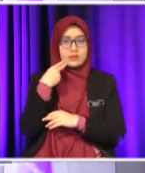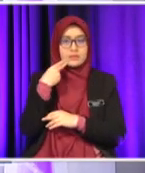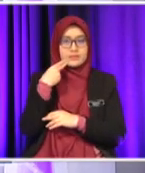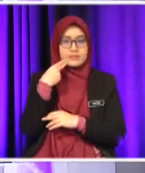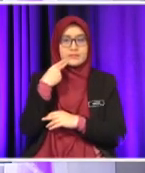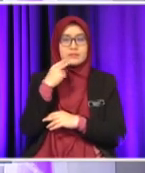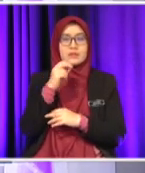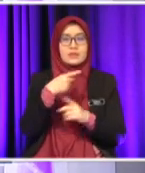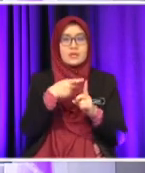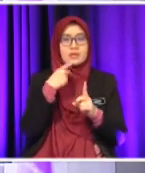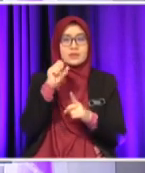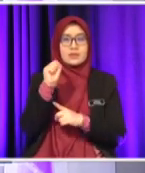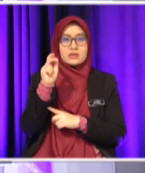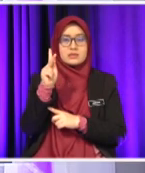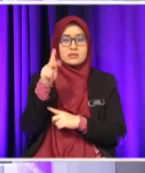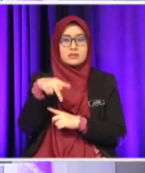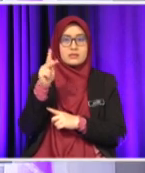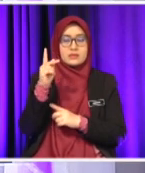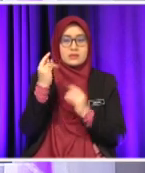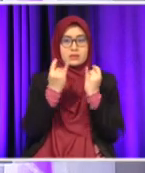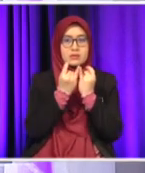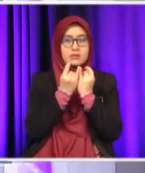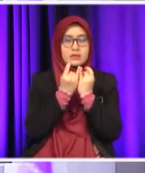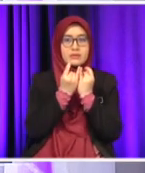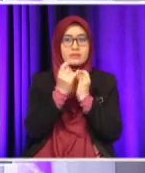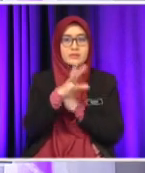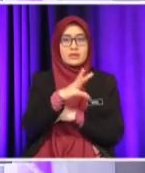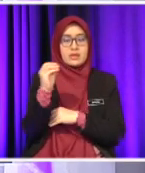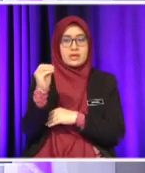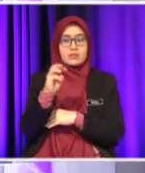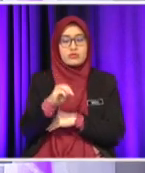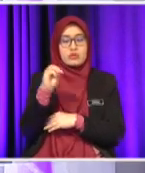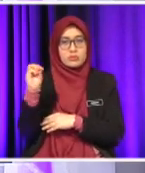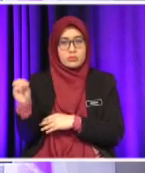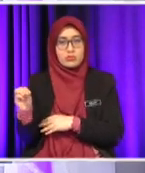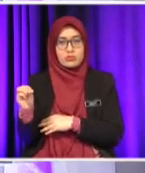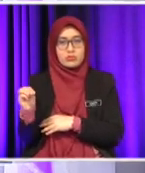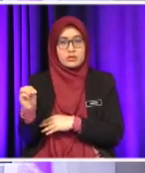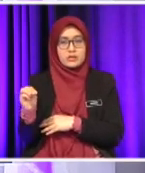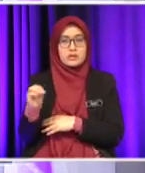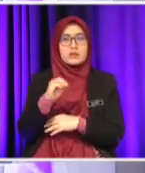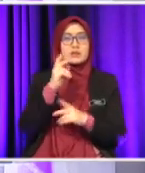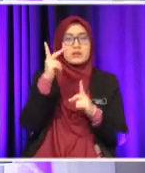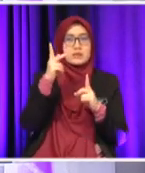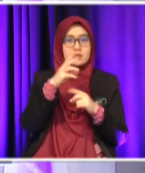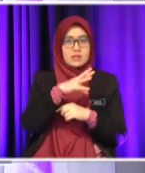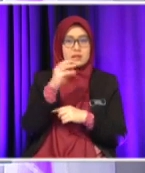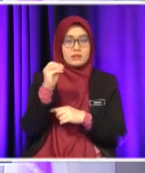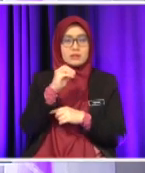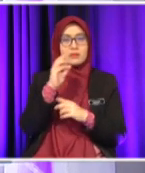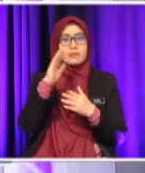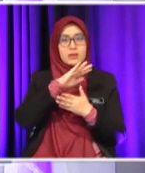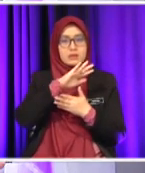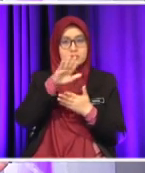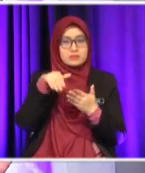sekolah kebangsaan pendidikan khas typing perak dan murid-murid dalam tarian juga kepada anda yang menonton dari rumah Saya